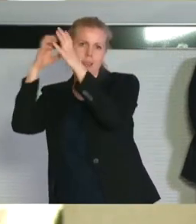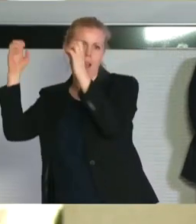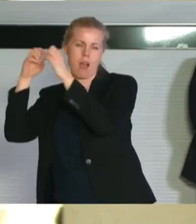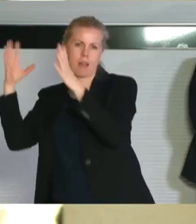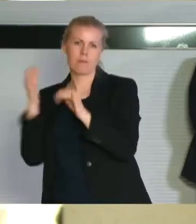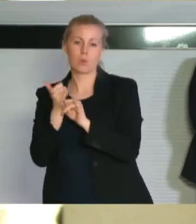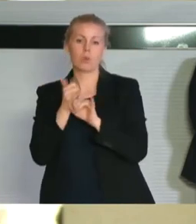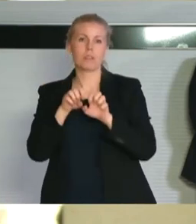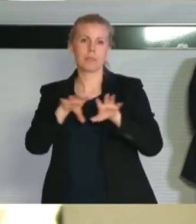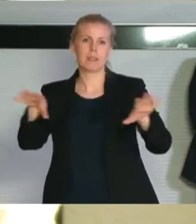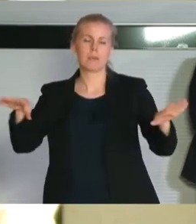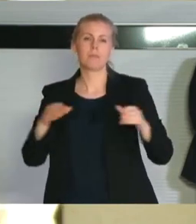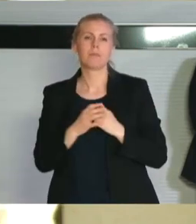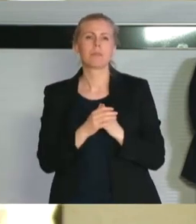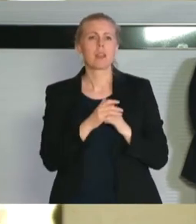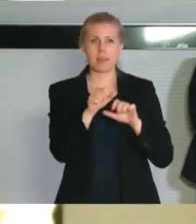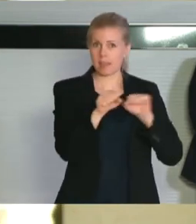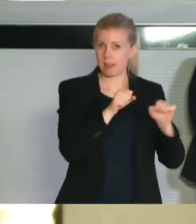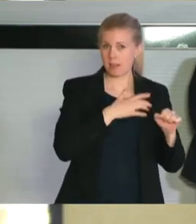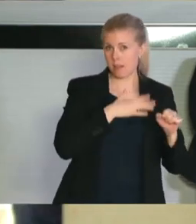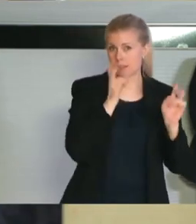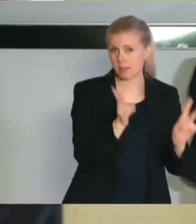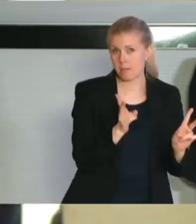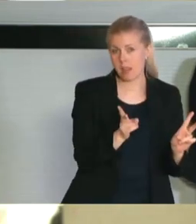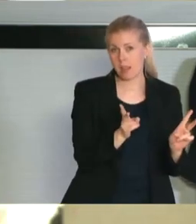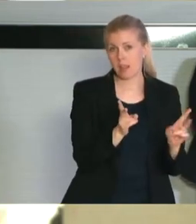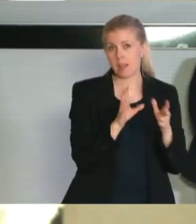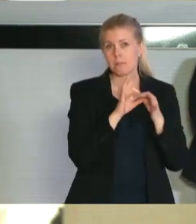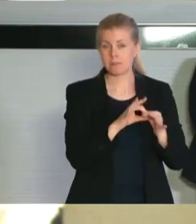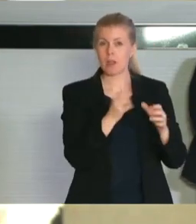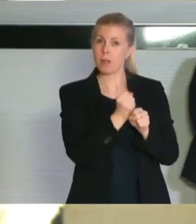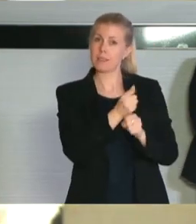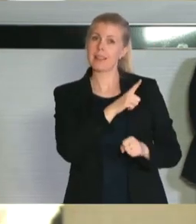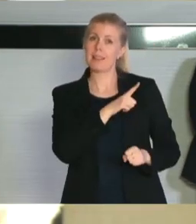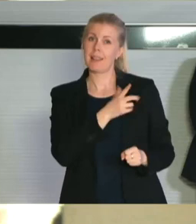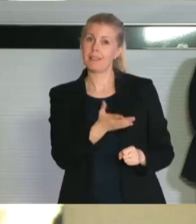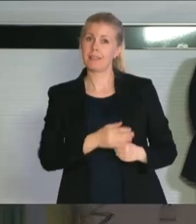smitte. Har regjeringen det samme for arbeidsledighet?